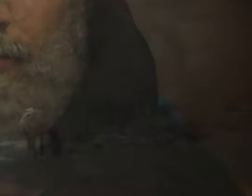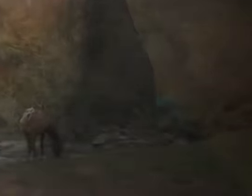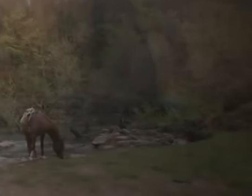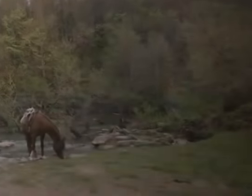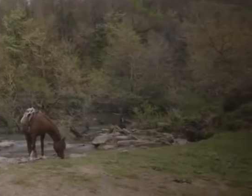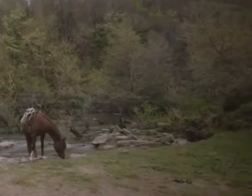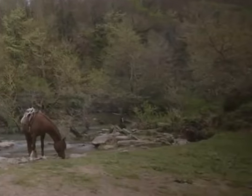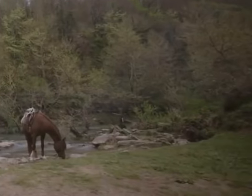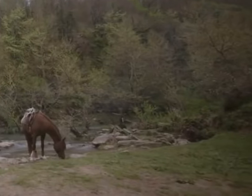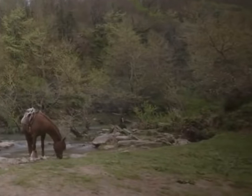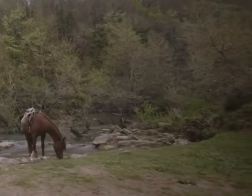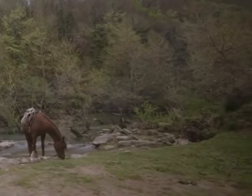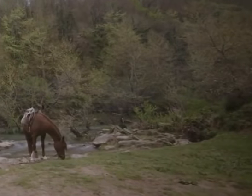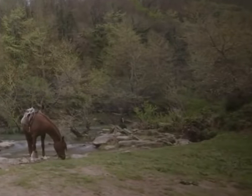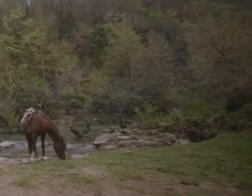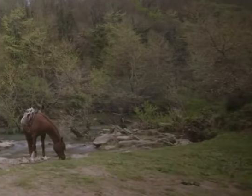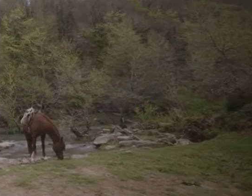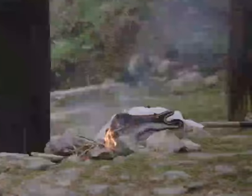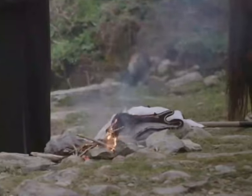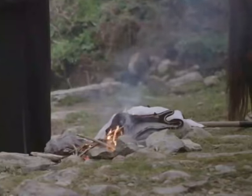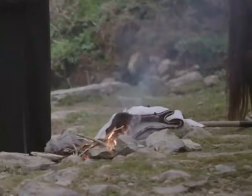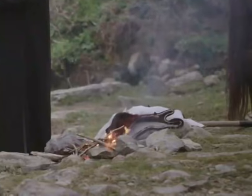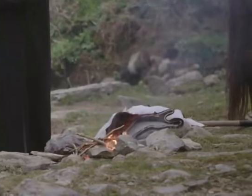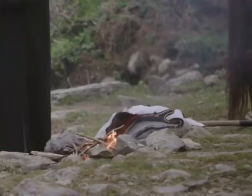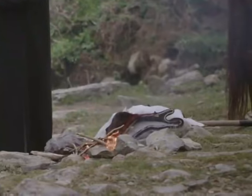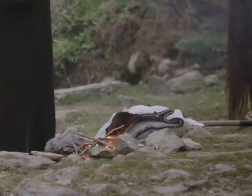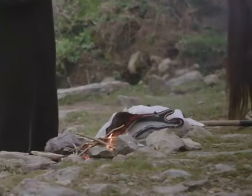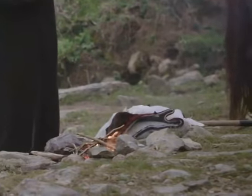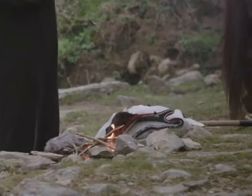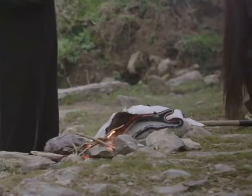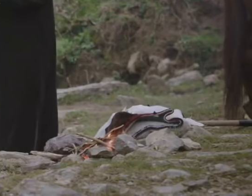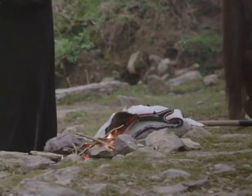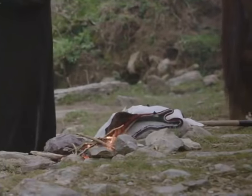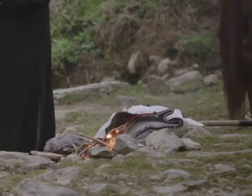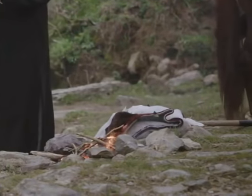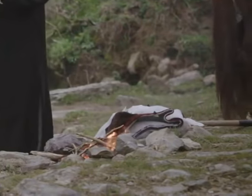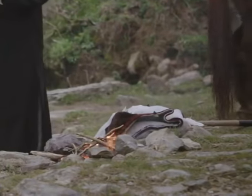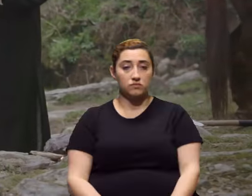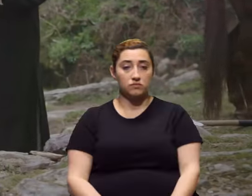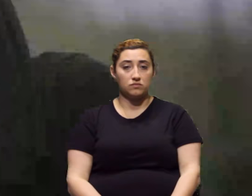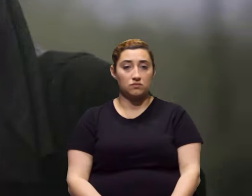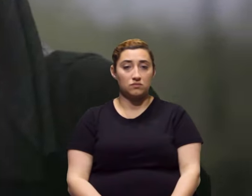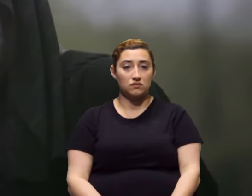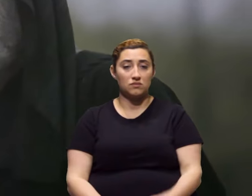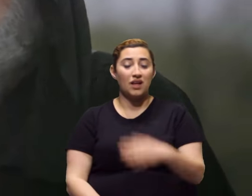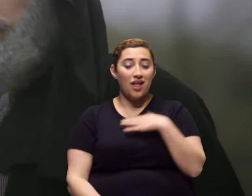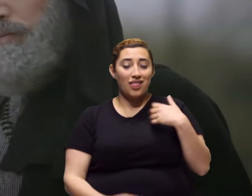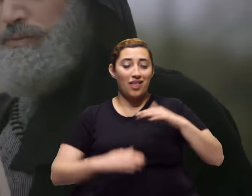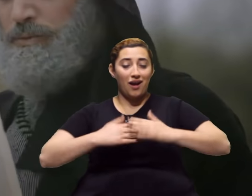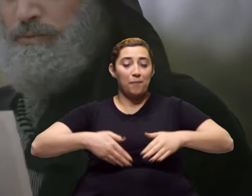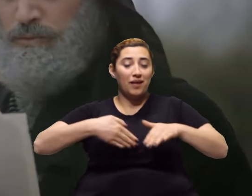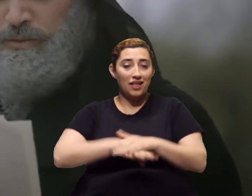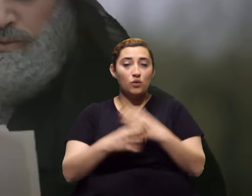Gündüz vakti. Kasım yanında doğru bir at, elinde mektuplarla bir nehir kıyısında duruyor. Ana rahminden